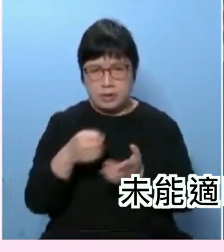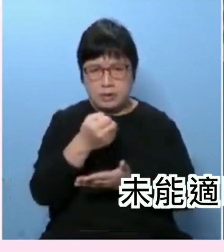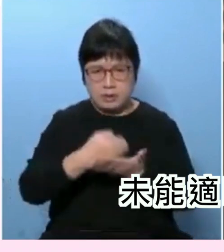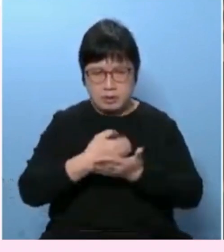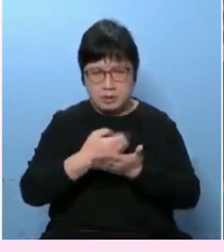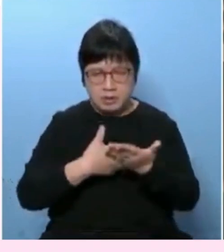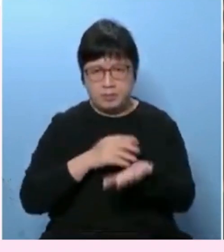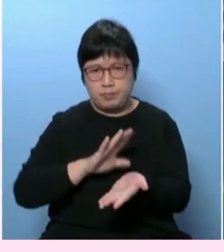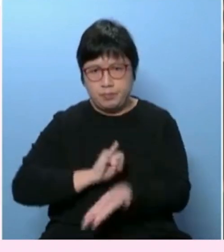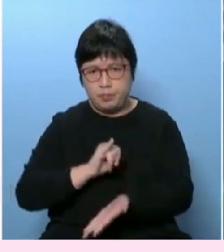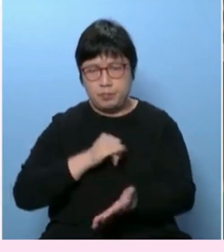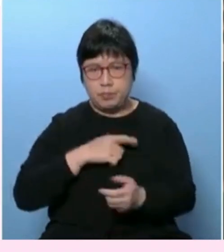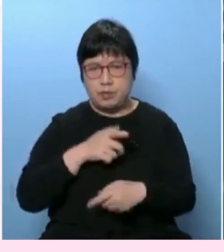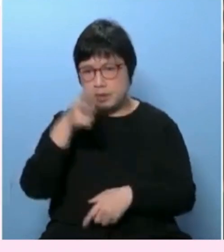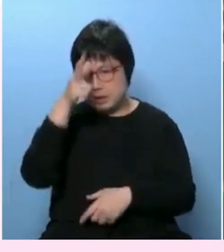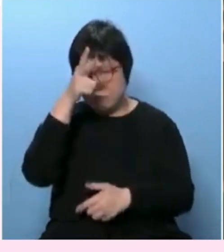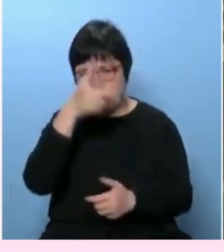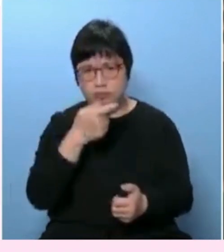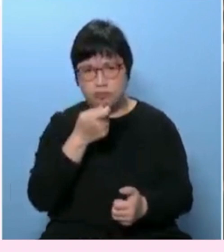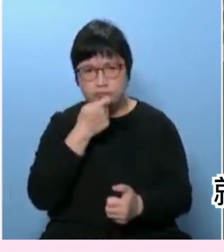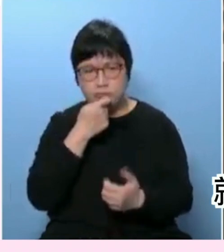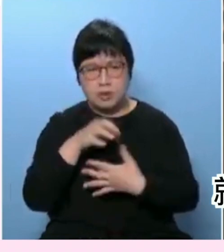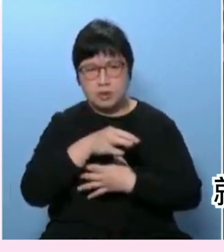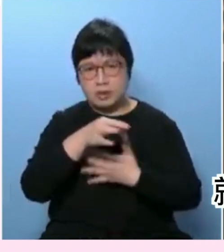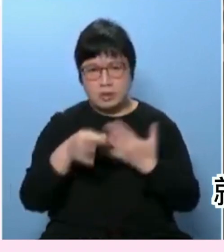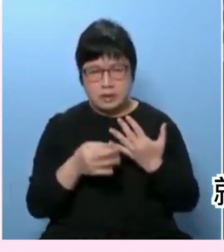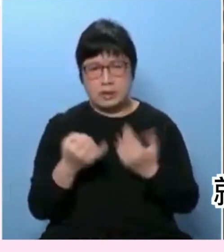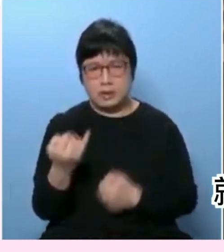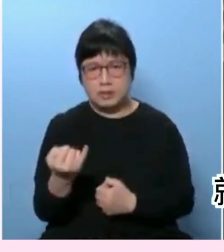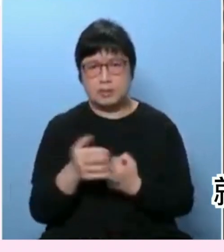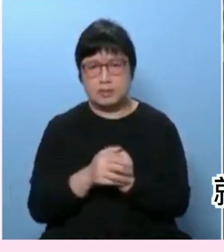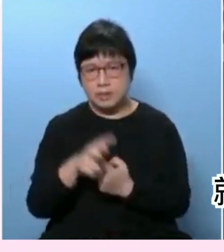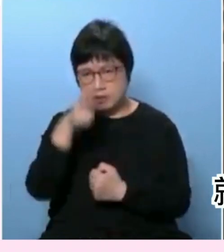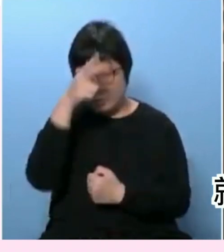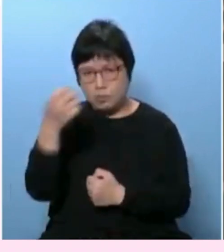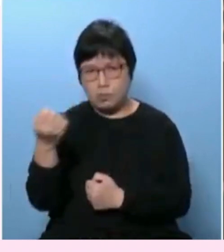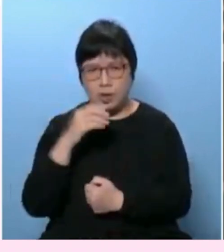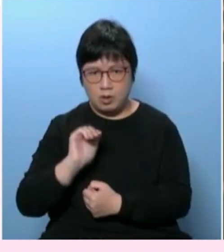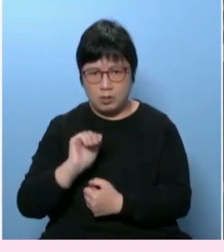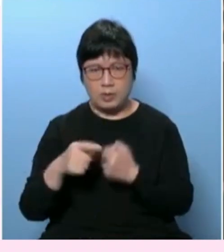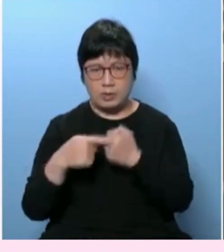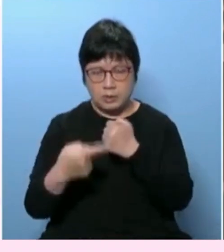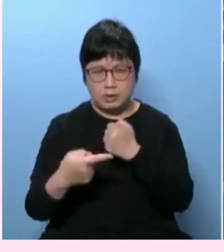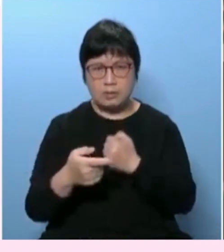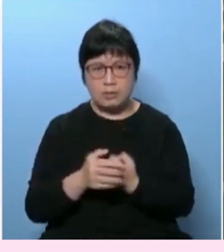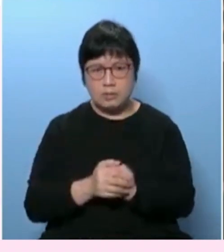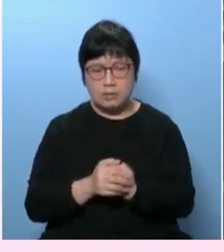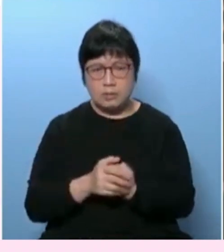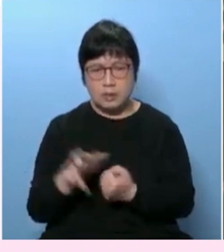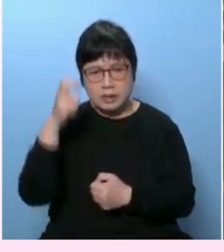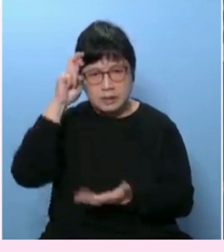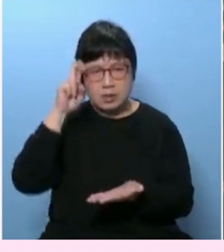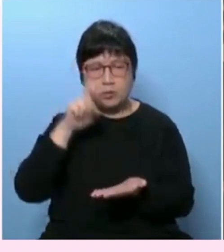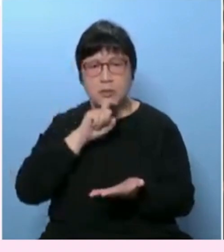策的失誤，令到政府的民望持續低落。就此政府可否告知本會，一有沒有檢